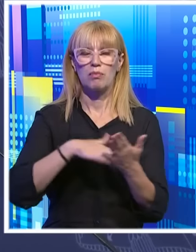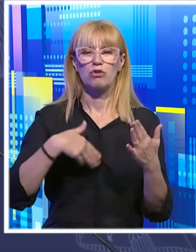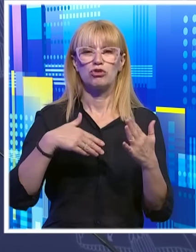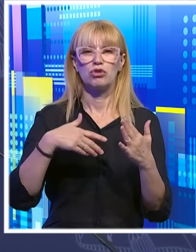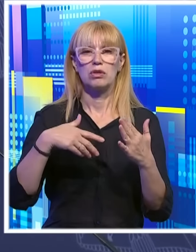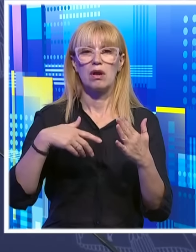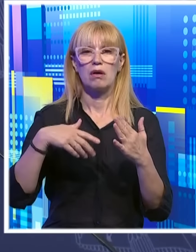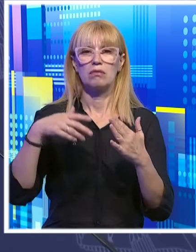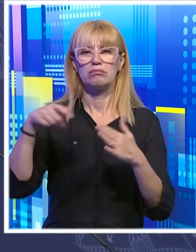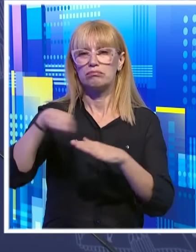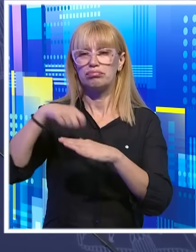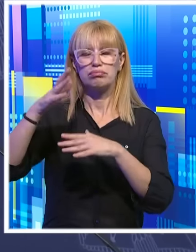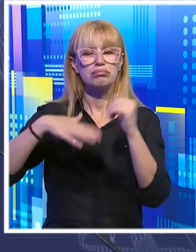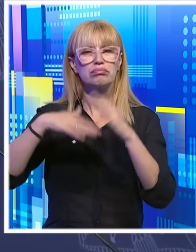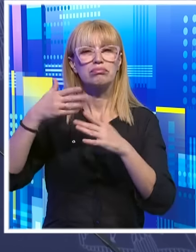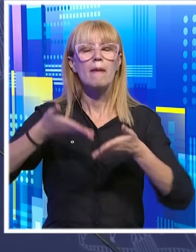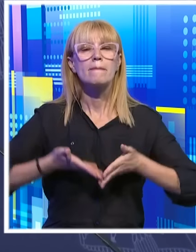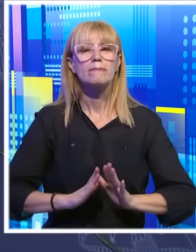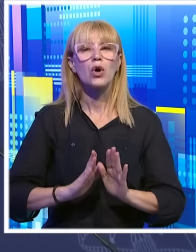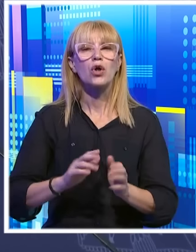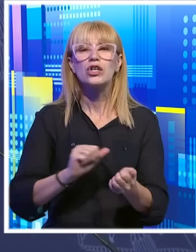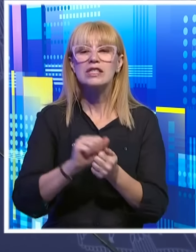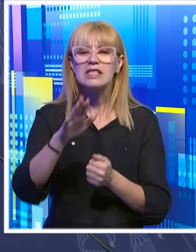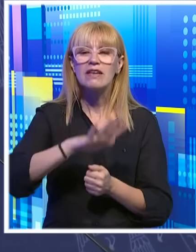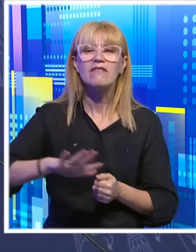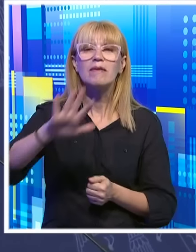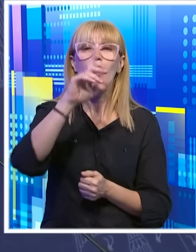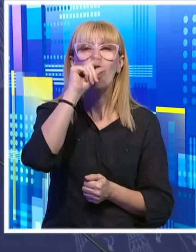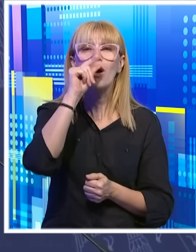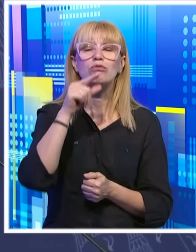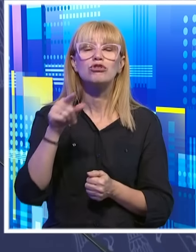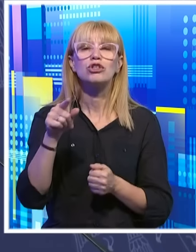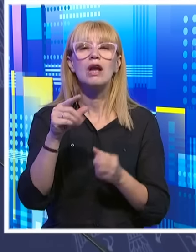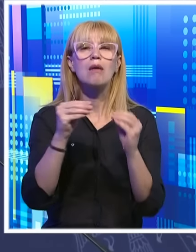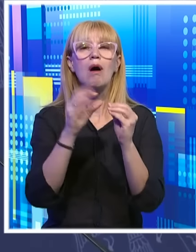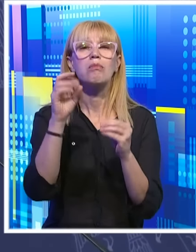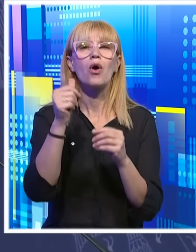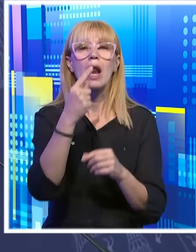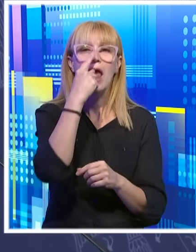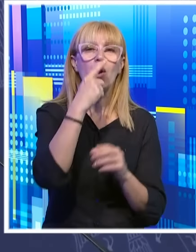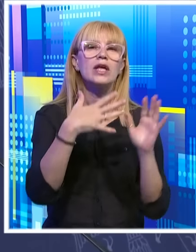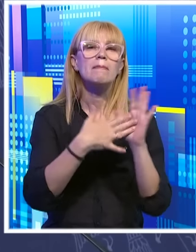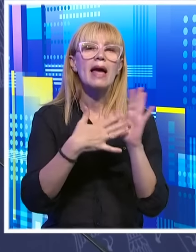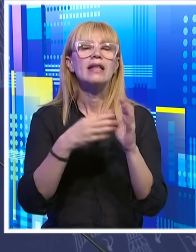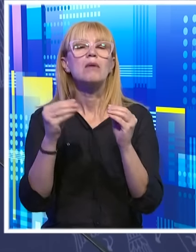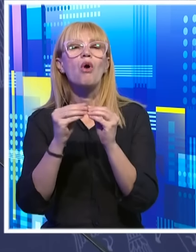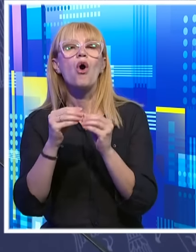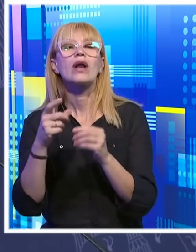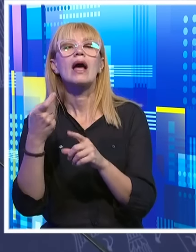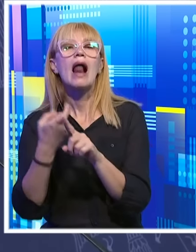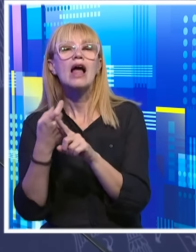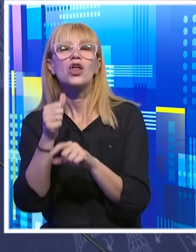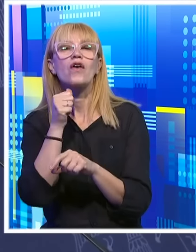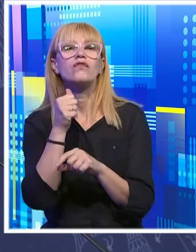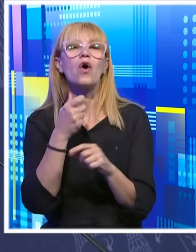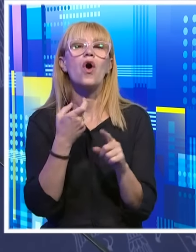porodilištima, nećete verovati, u svim opštinama Borskog okruga, dakle, u Negotinu, Majdanpeku, Boru i Kladovu, plus u Knjaževcu,